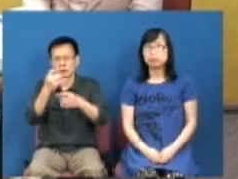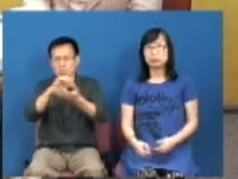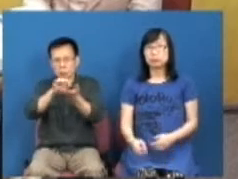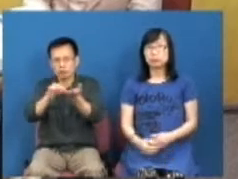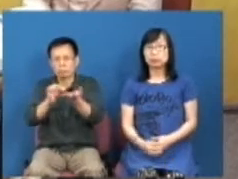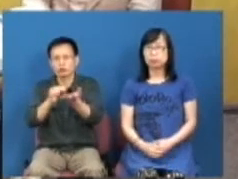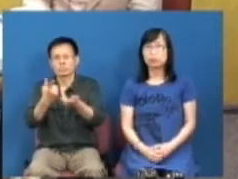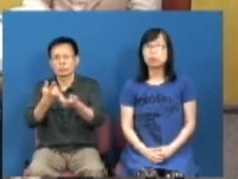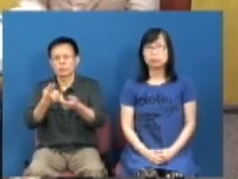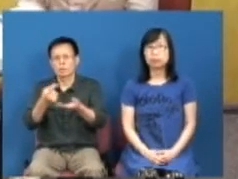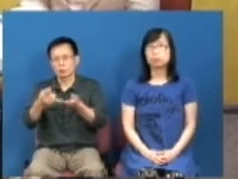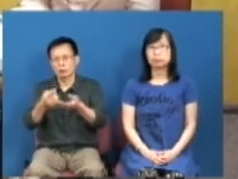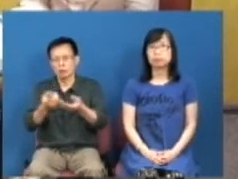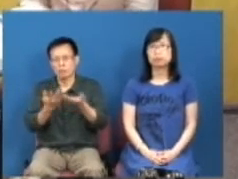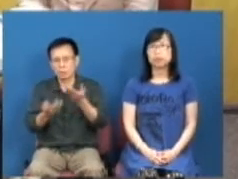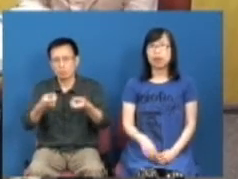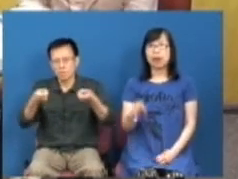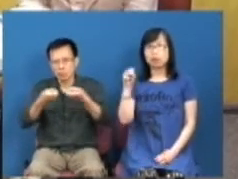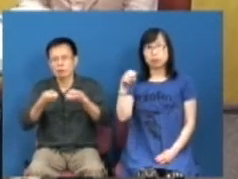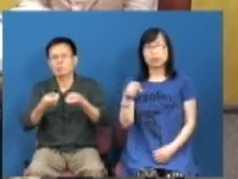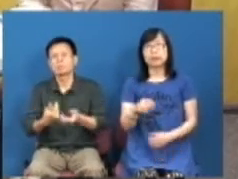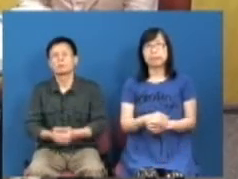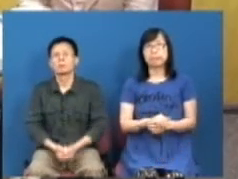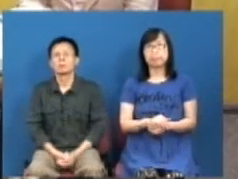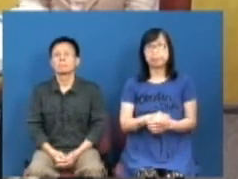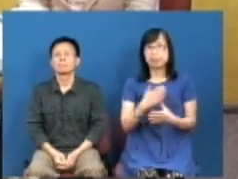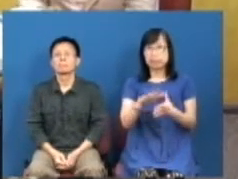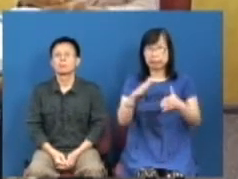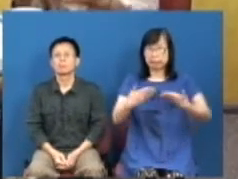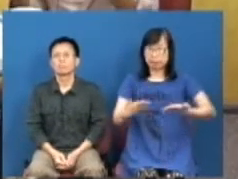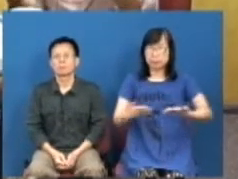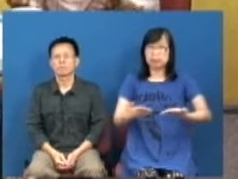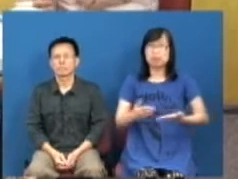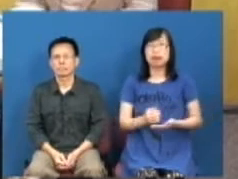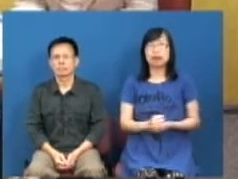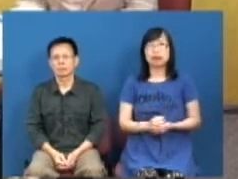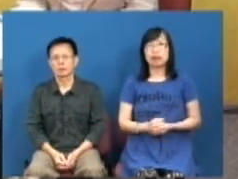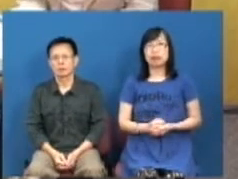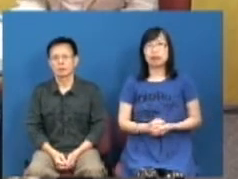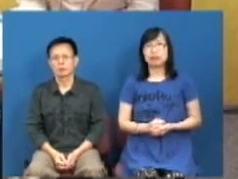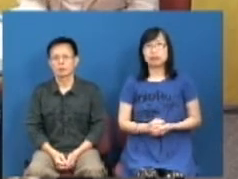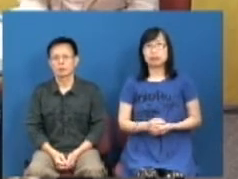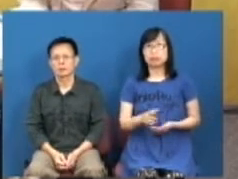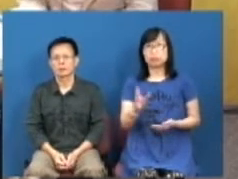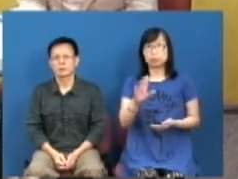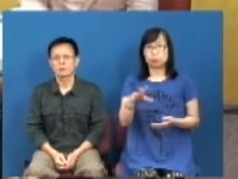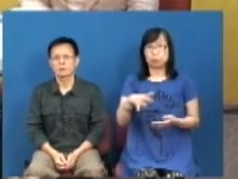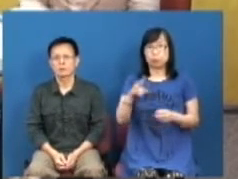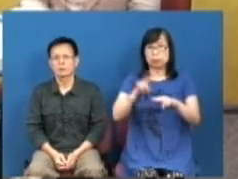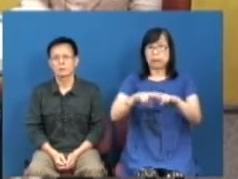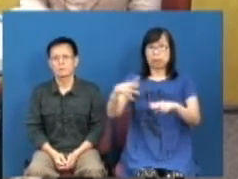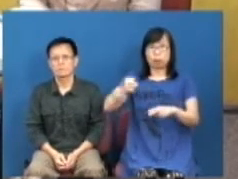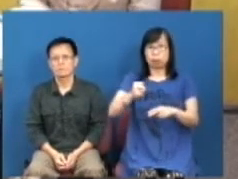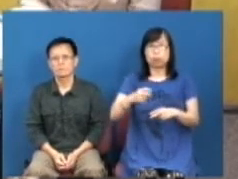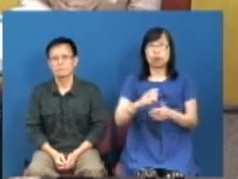係嗰邊會比較近啲噶啦。 係啊，所以即係我諗今次即係就算你總理啊嚇温家